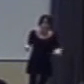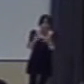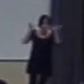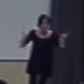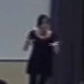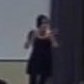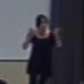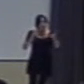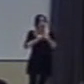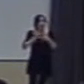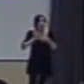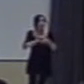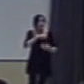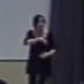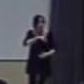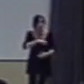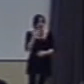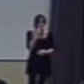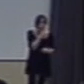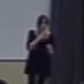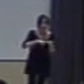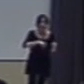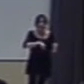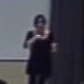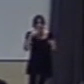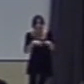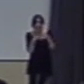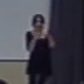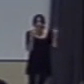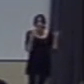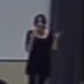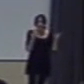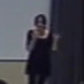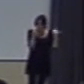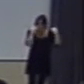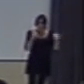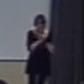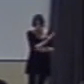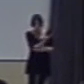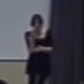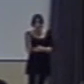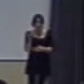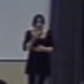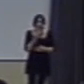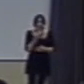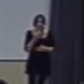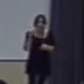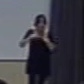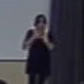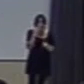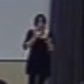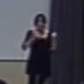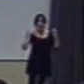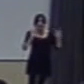doncs això, d'una manera ètica i compromesa, d'una manera cívica, participativa, responsable. Bueno, en definitiva, sempre ha estat una inquietud que hem tingut,